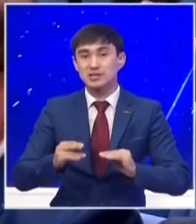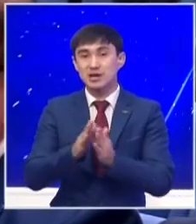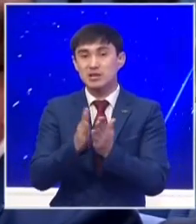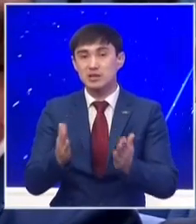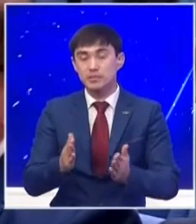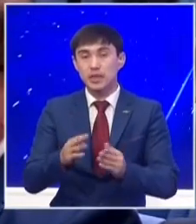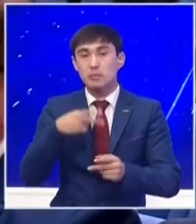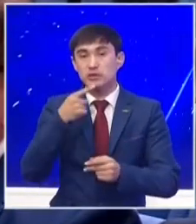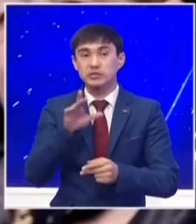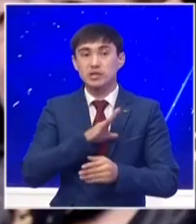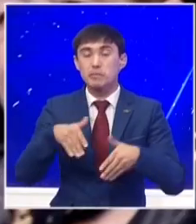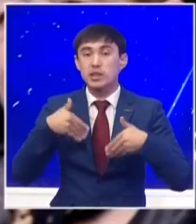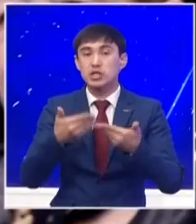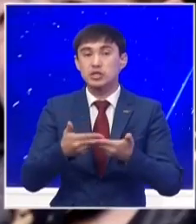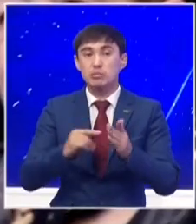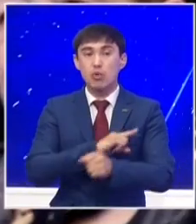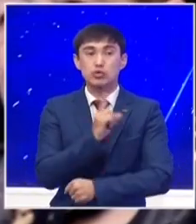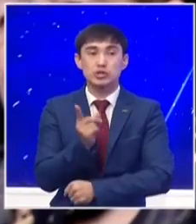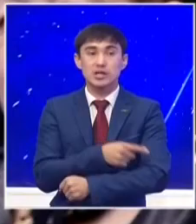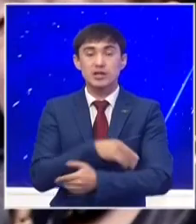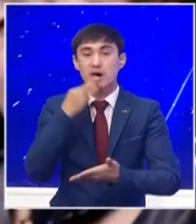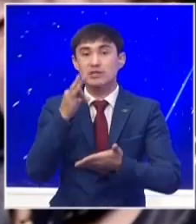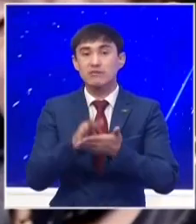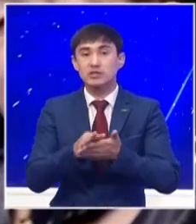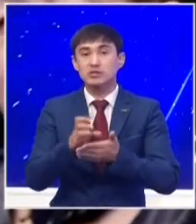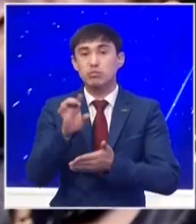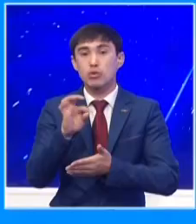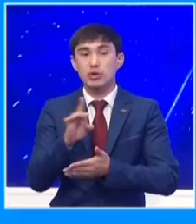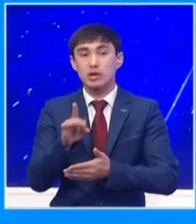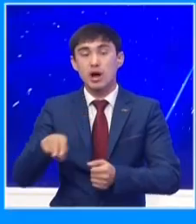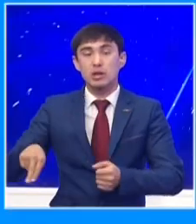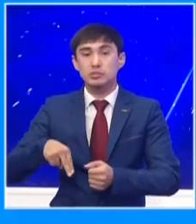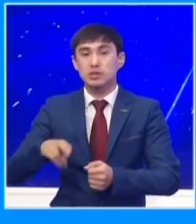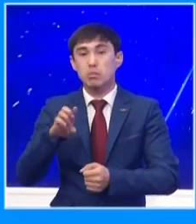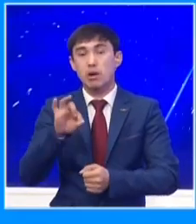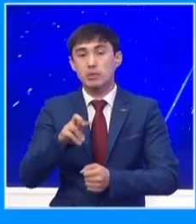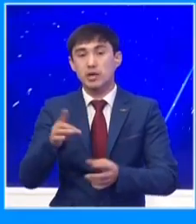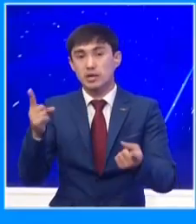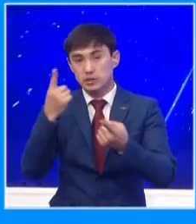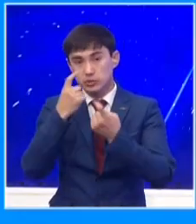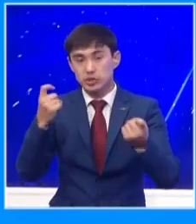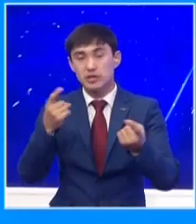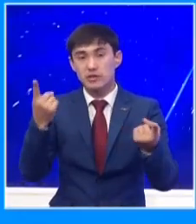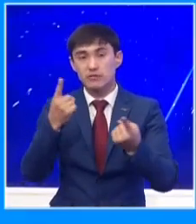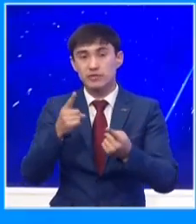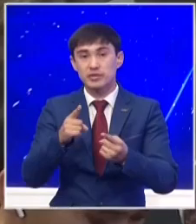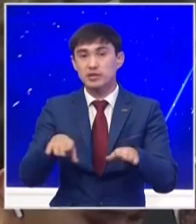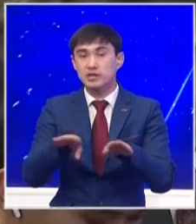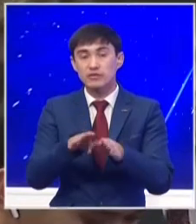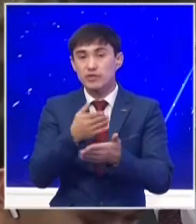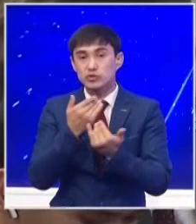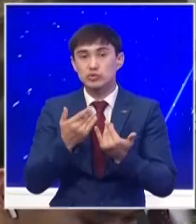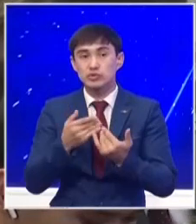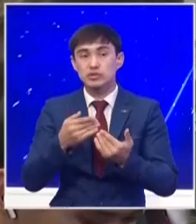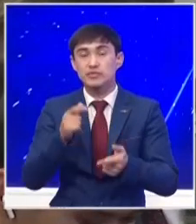Кроме того, прозвучали предложения по усилению ответственности блогеров, администраторов пабликов, размещающих информацию, не